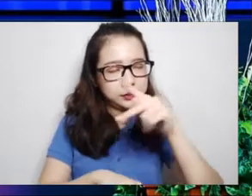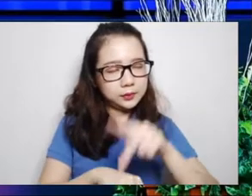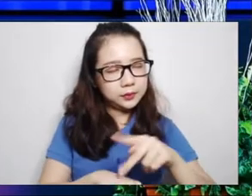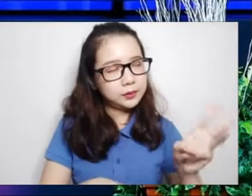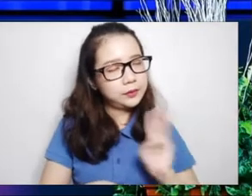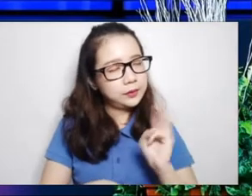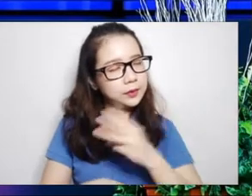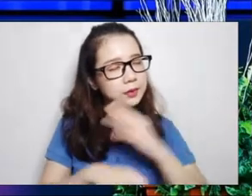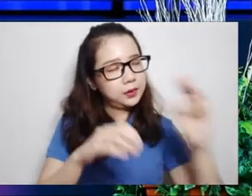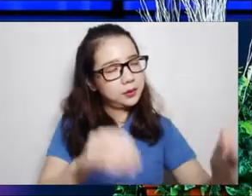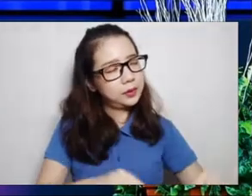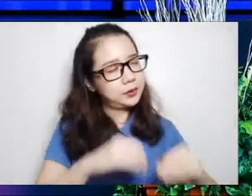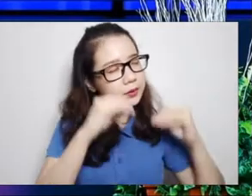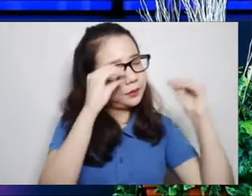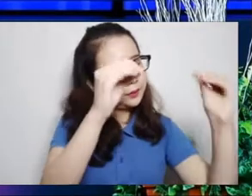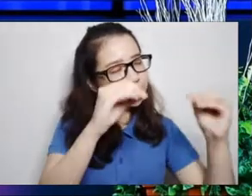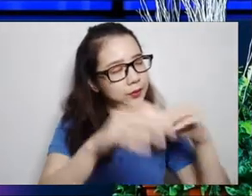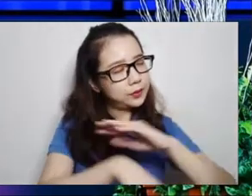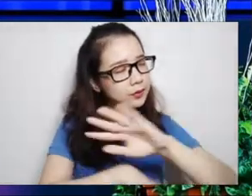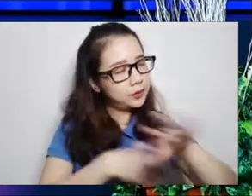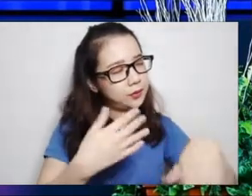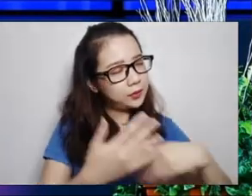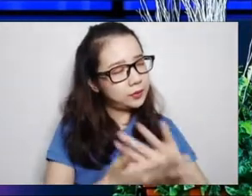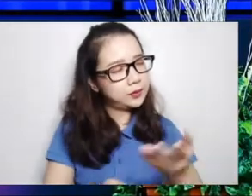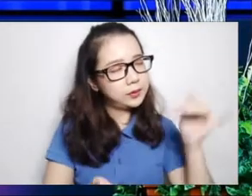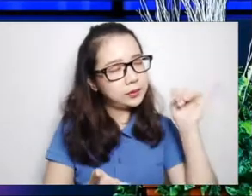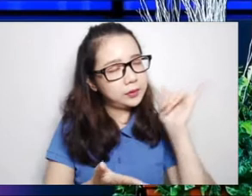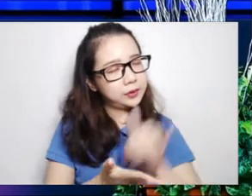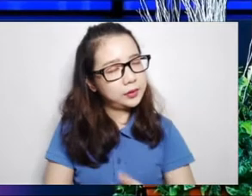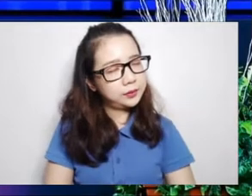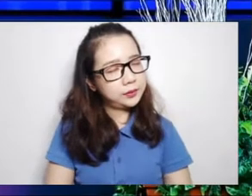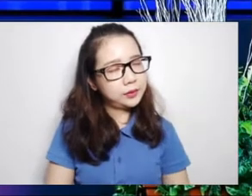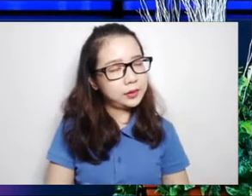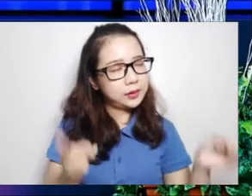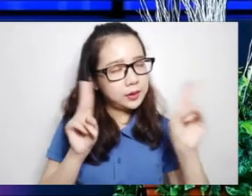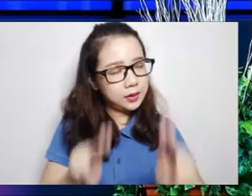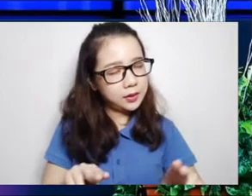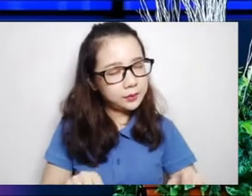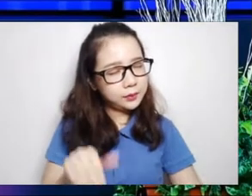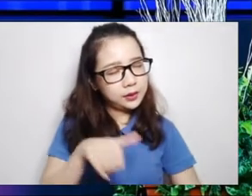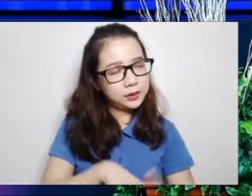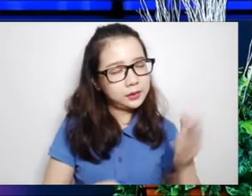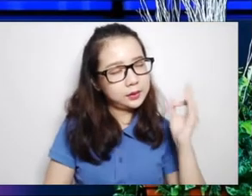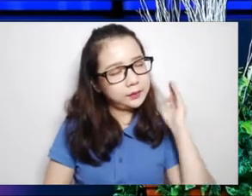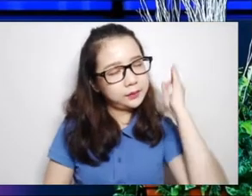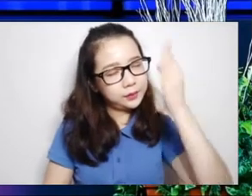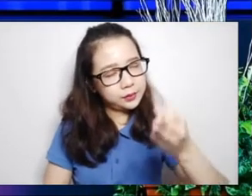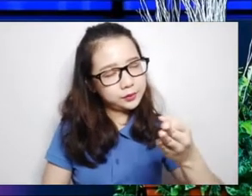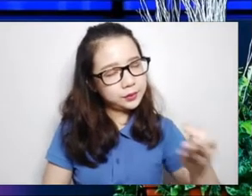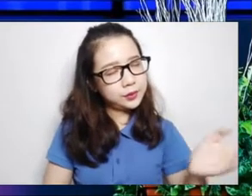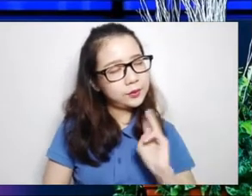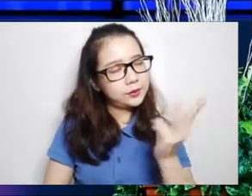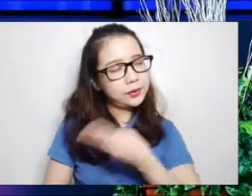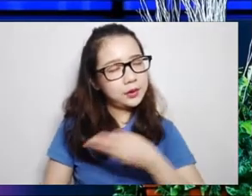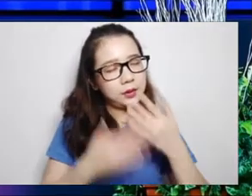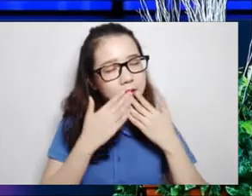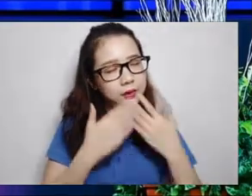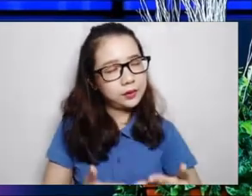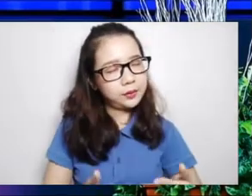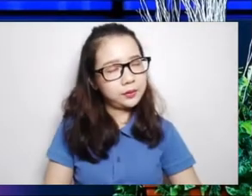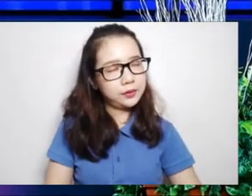bansa at sa iyo po namin pinagkakatiwala ang lahat pa na mga gagawin at mangyayari